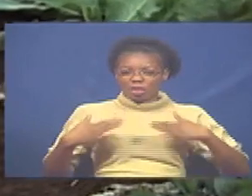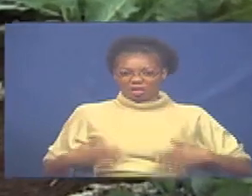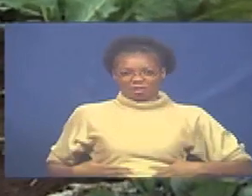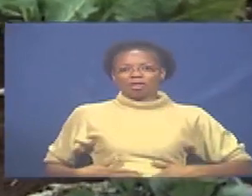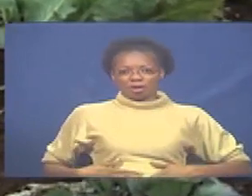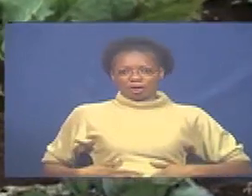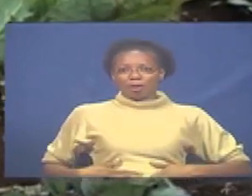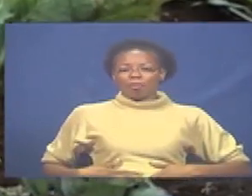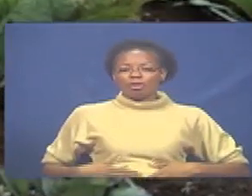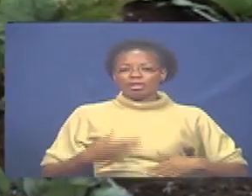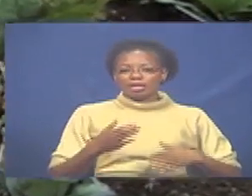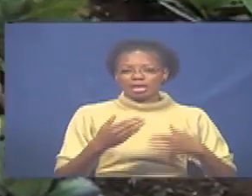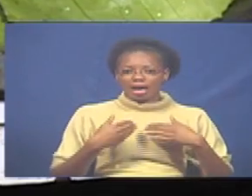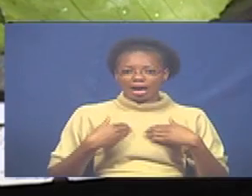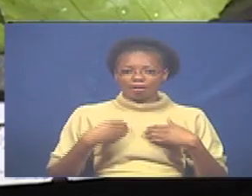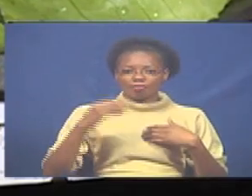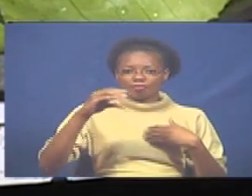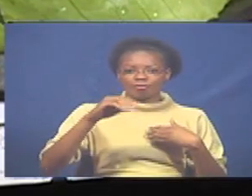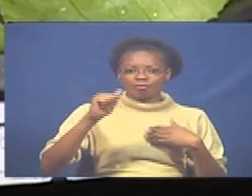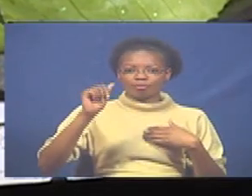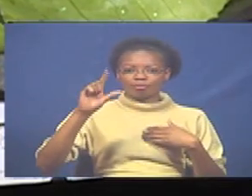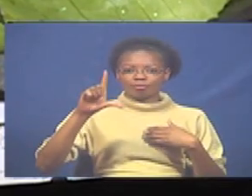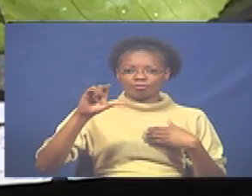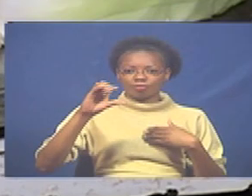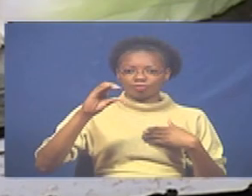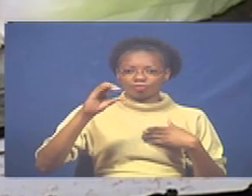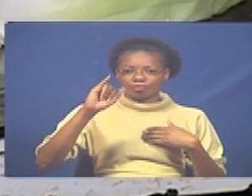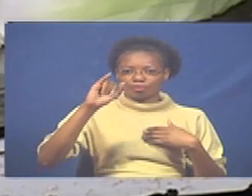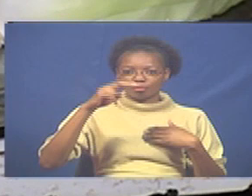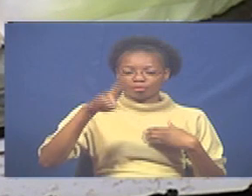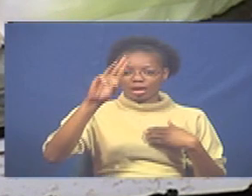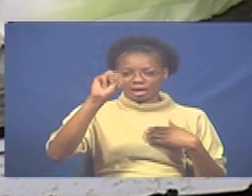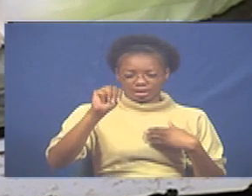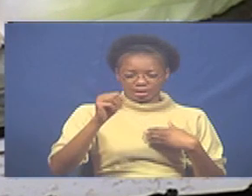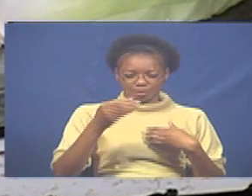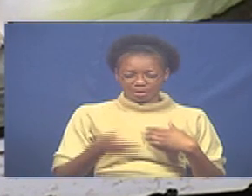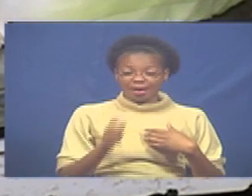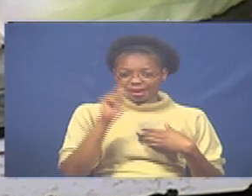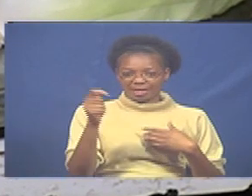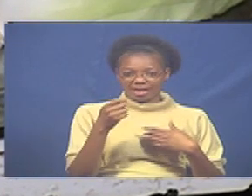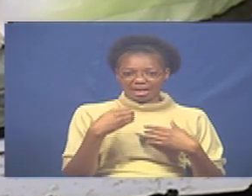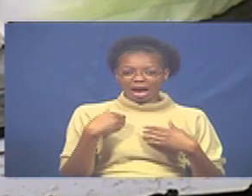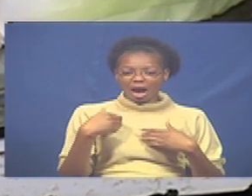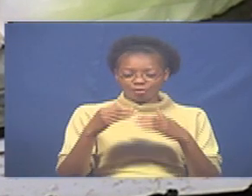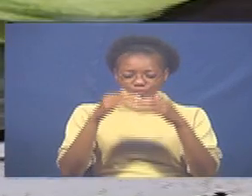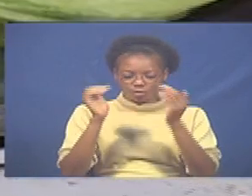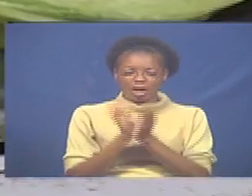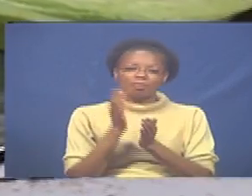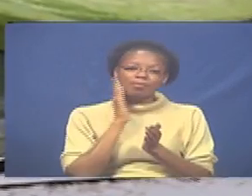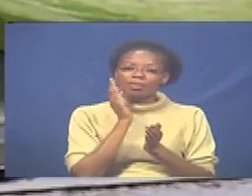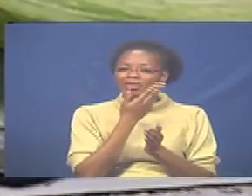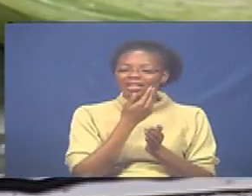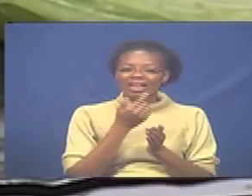binadamu. Huku kwetu kuna kabeji za rangi mbili. Kuna nyeupe iliyozoelewa na wengi na kuna ya